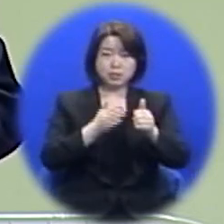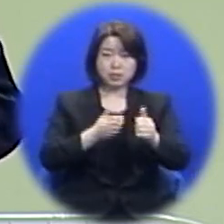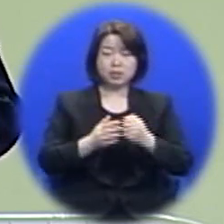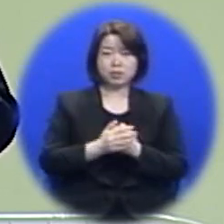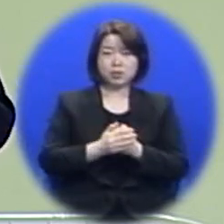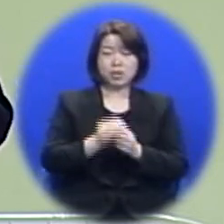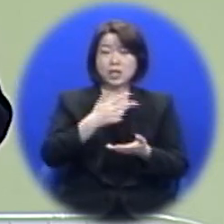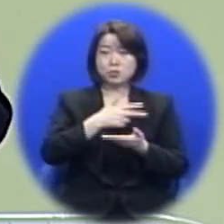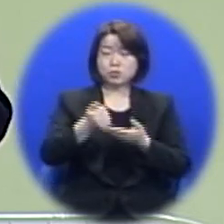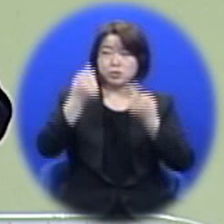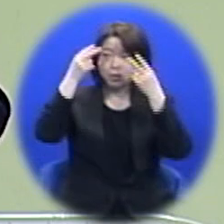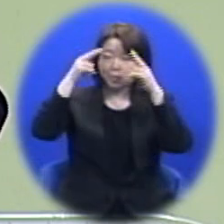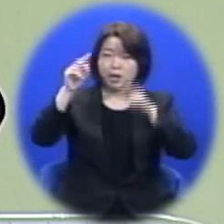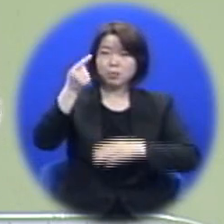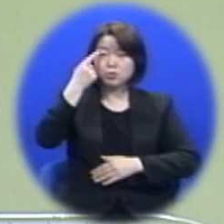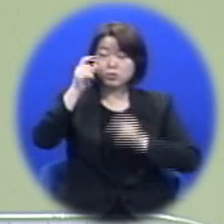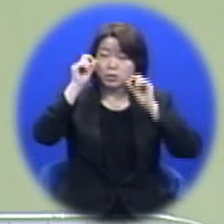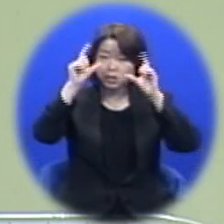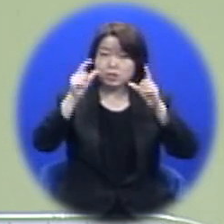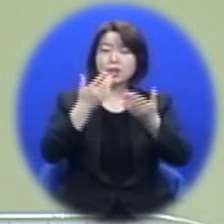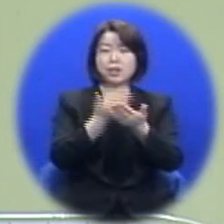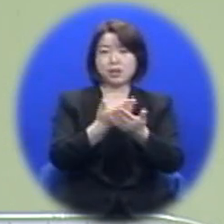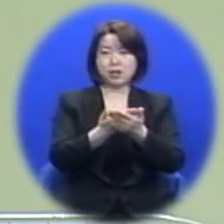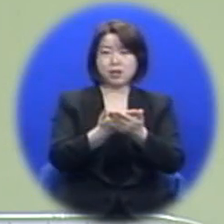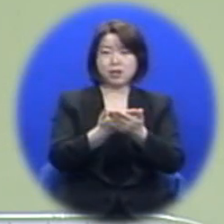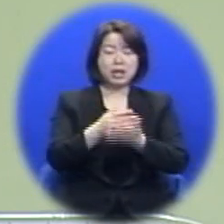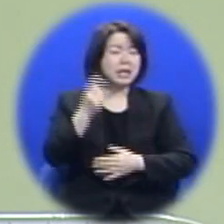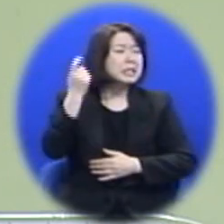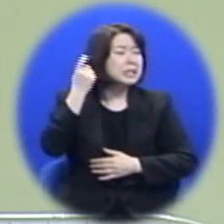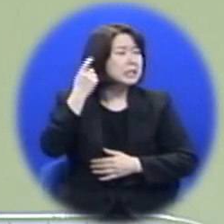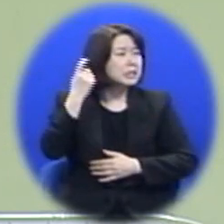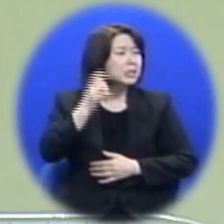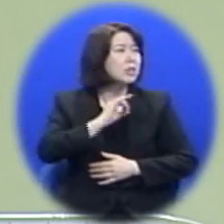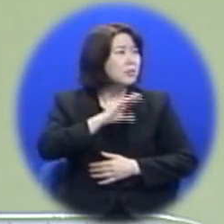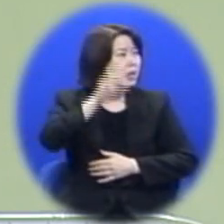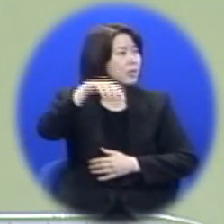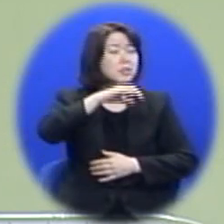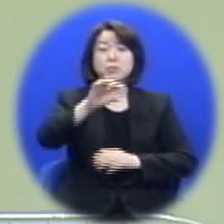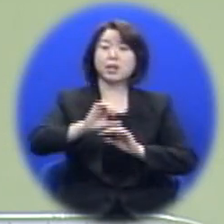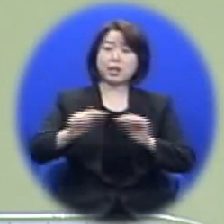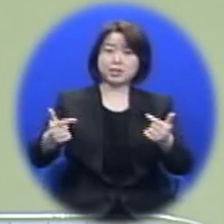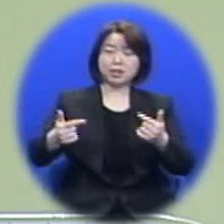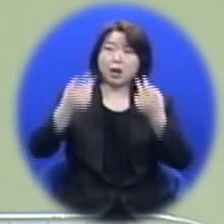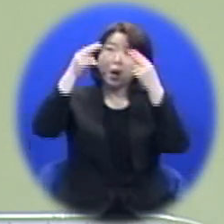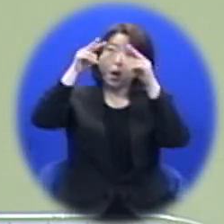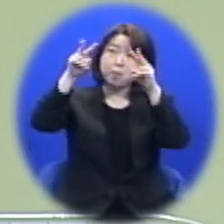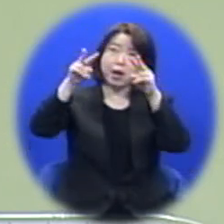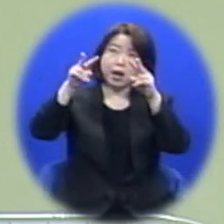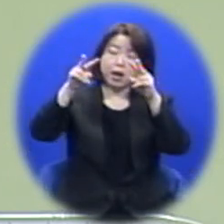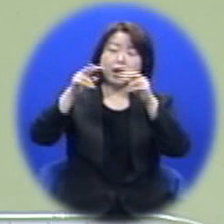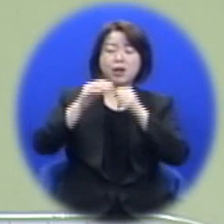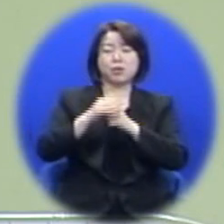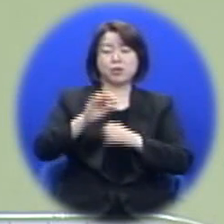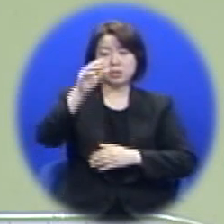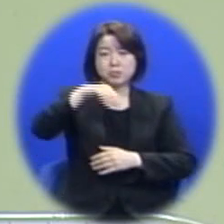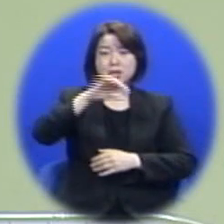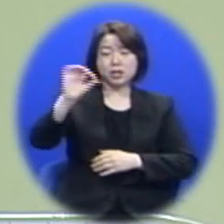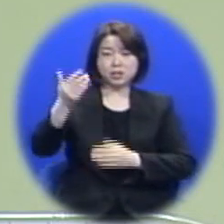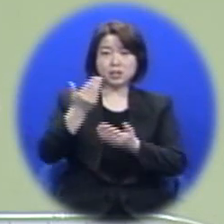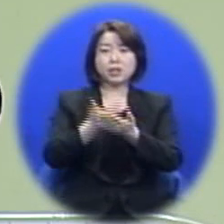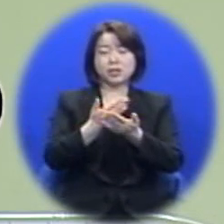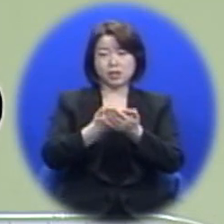바라보는 눈을 뜨게 해 달라요 그저 들어만 본 십자가가 아니고 바라본 십자가가 되게 또 록